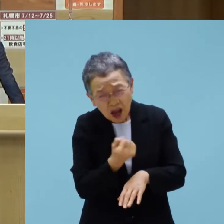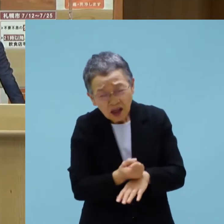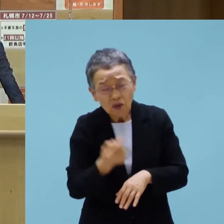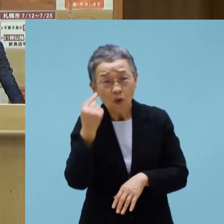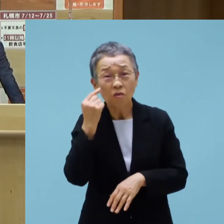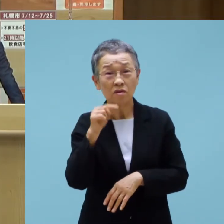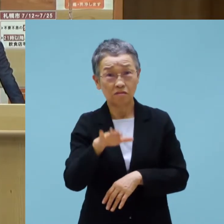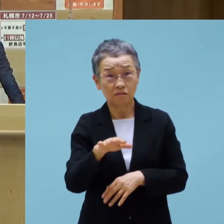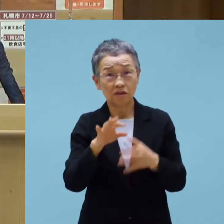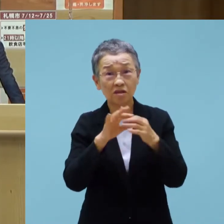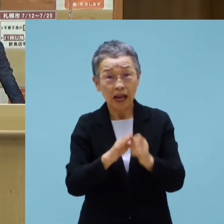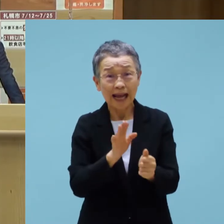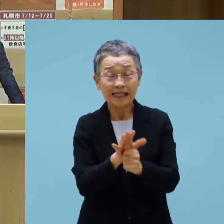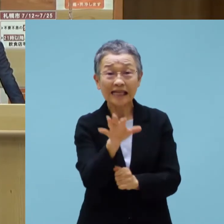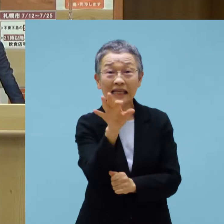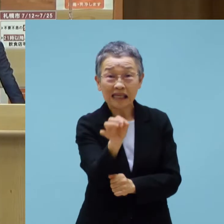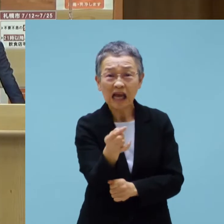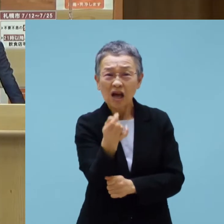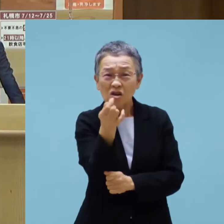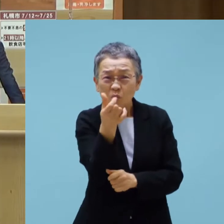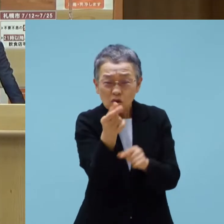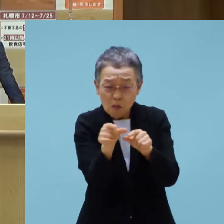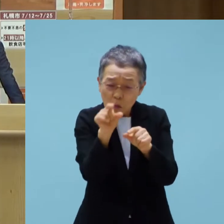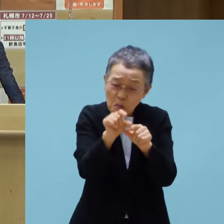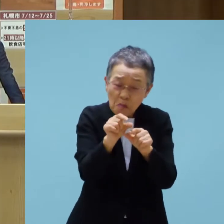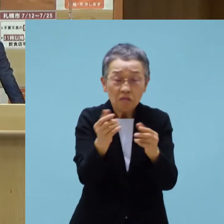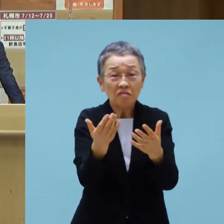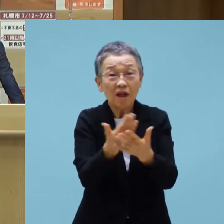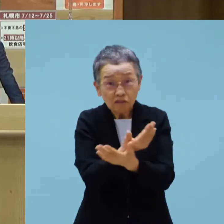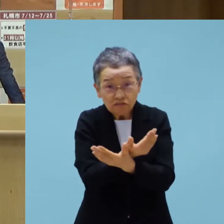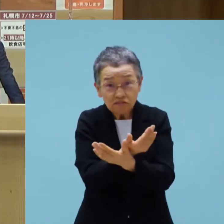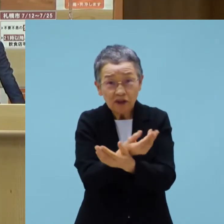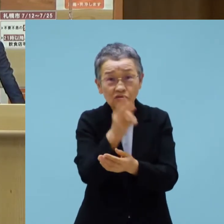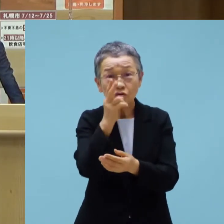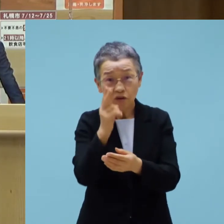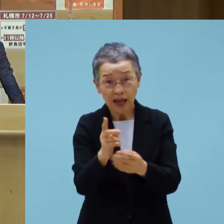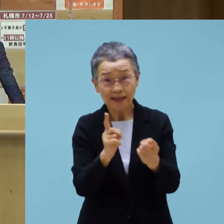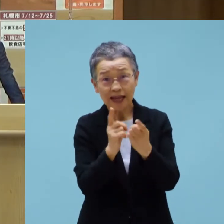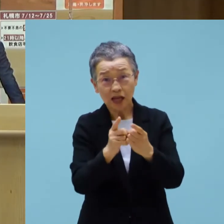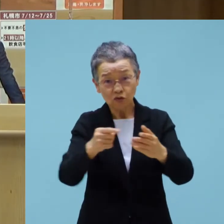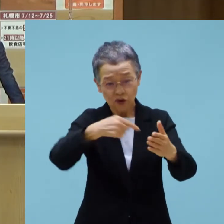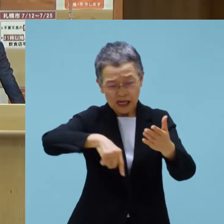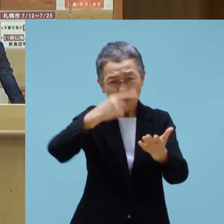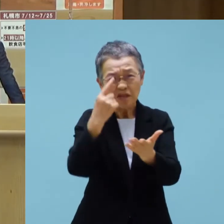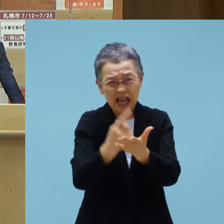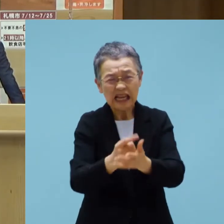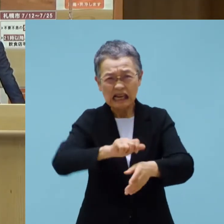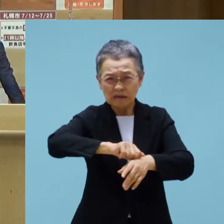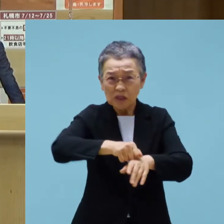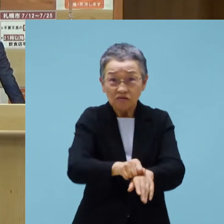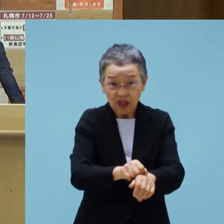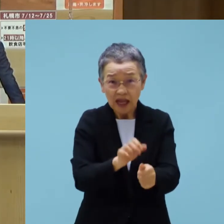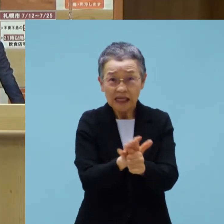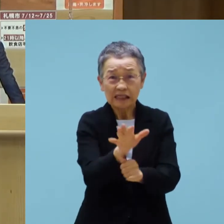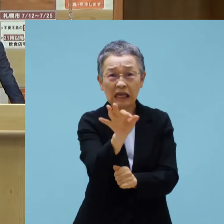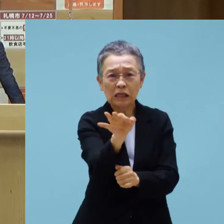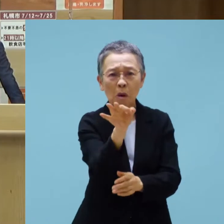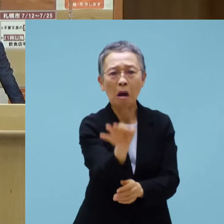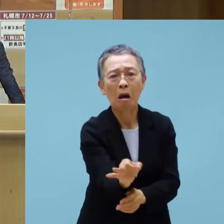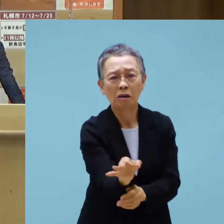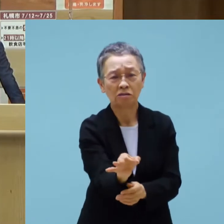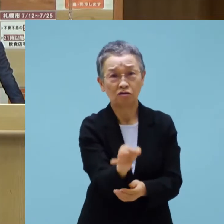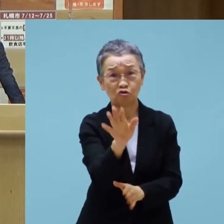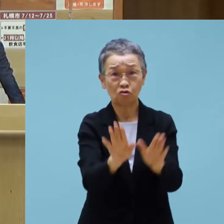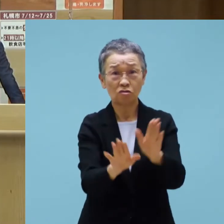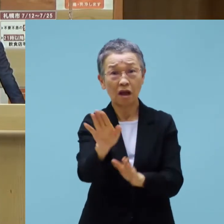がやっぱり多くその対策の中身だけ強くて支援金は安いですっていう